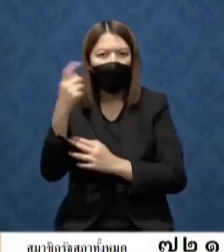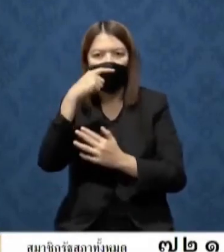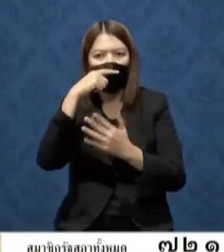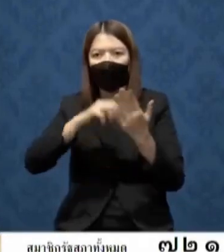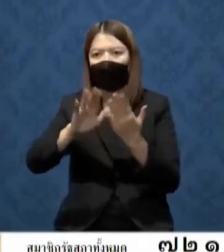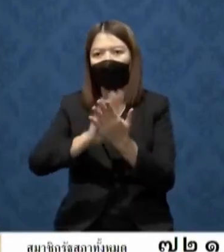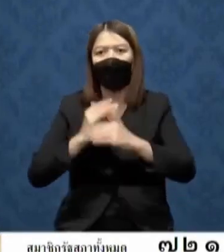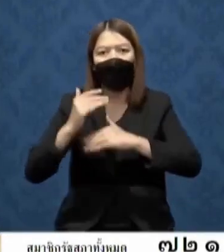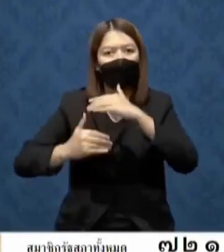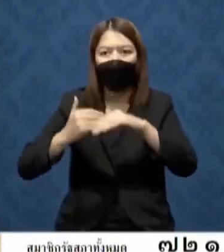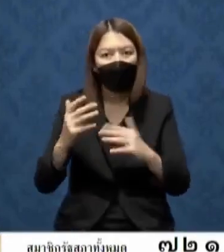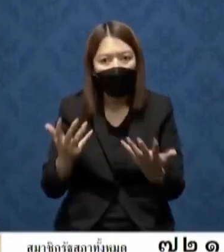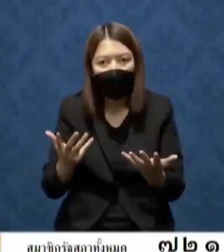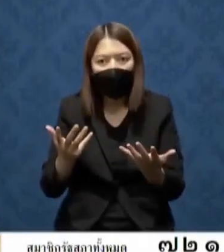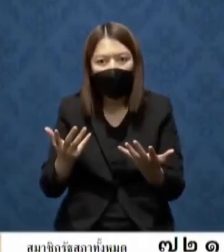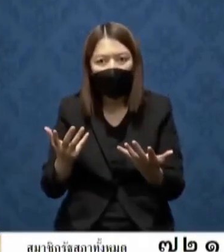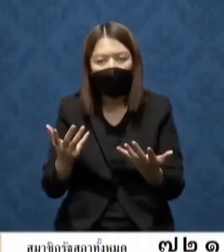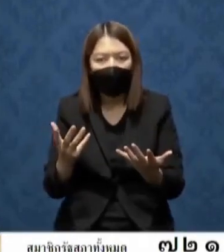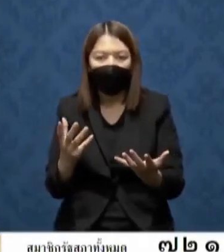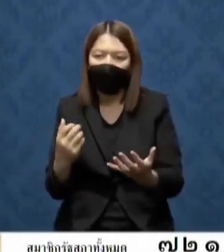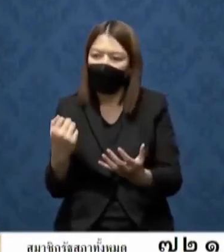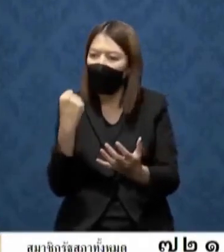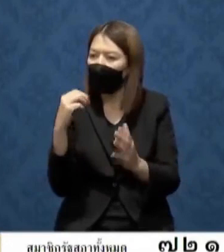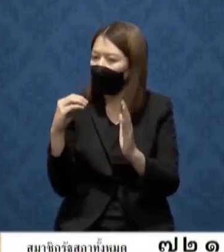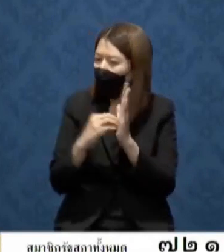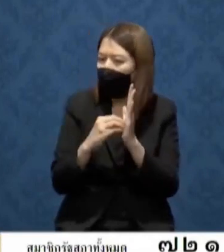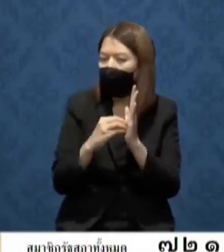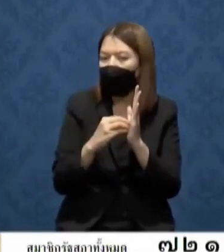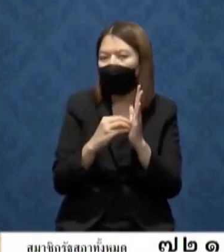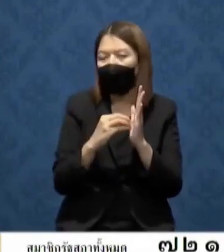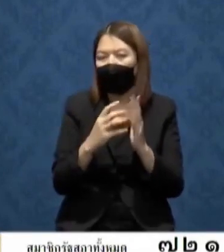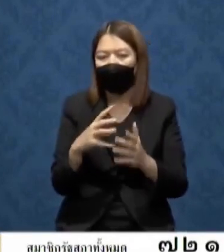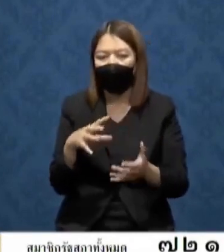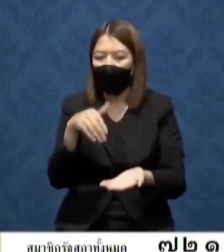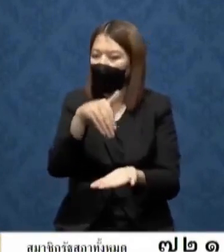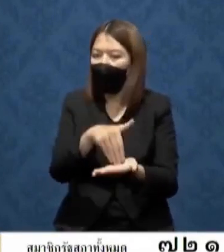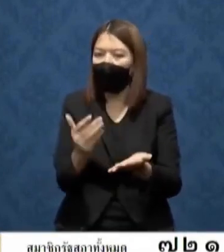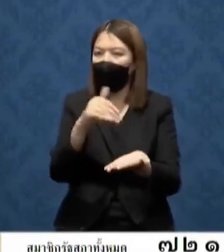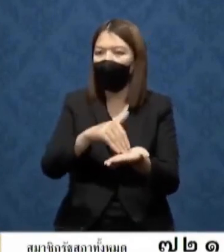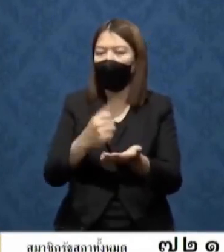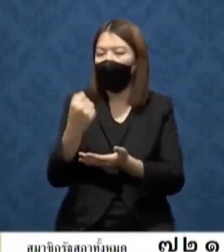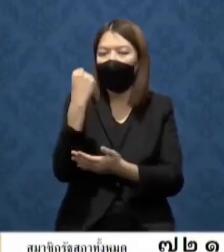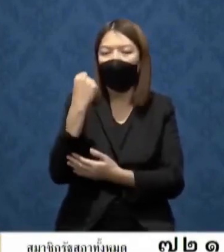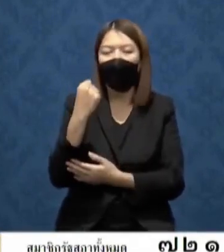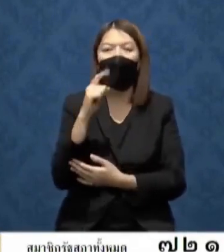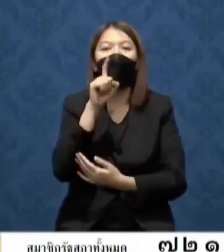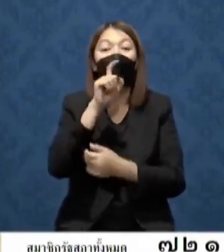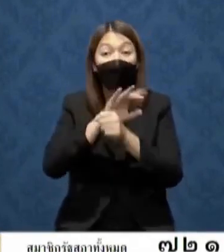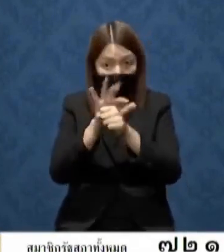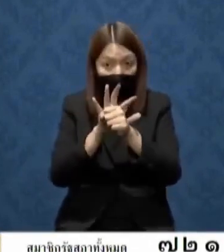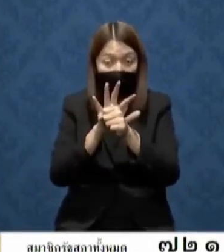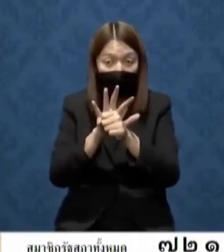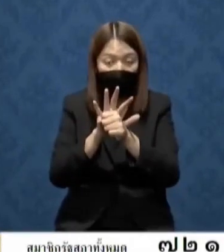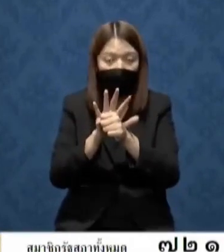เดินอย่างไรถ้าเรายกระจกอำหนอยู่อย่างนี้ถ้าทกทานยจำได้วิกฤตถามเลยวาที่érerบประ